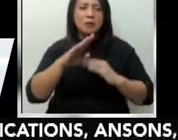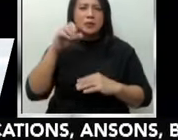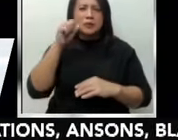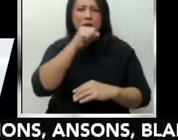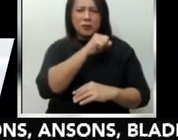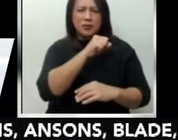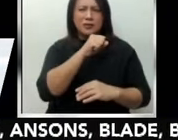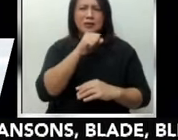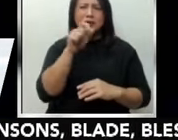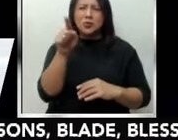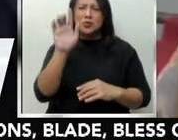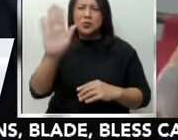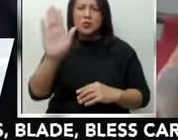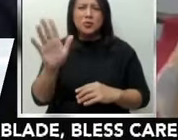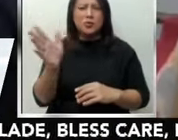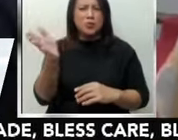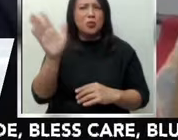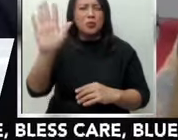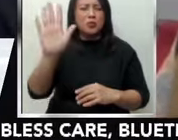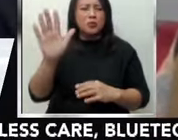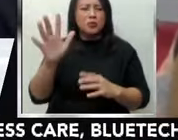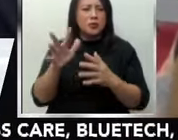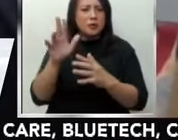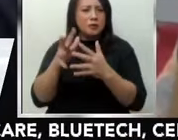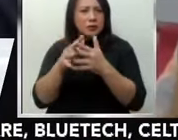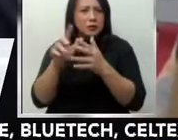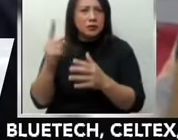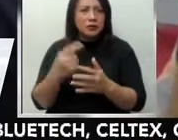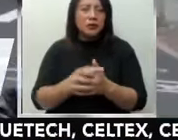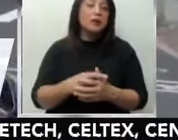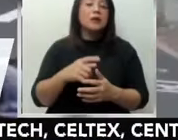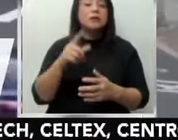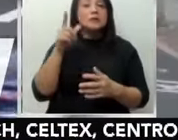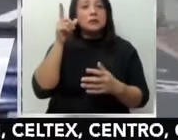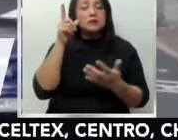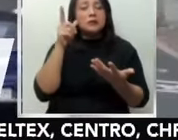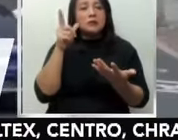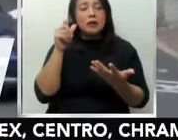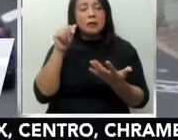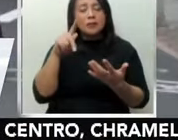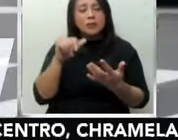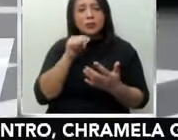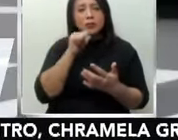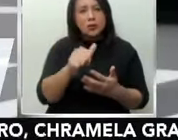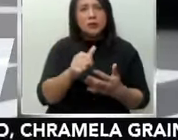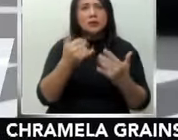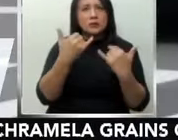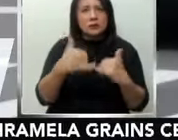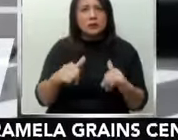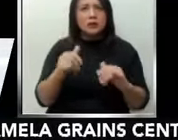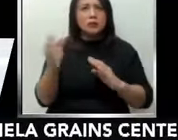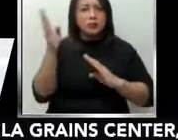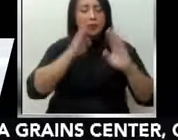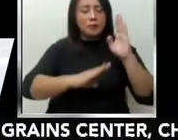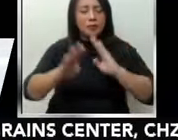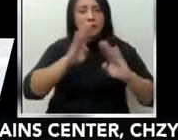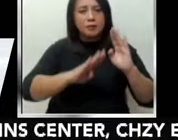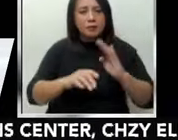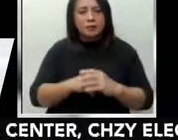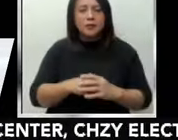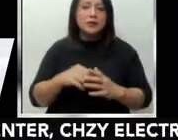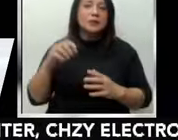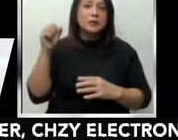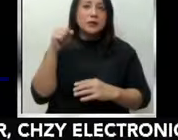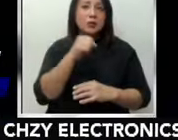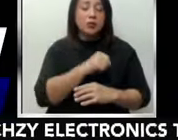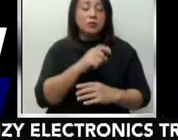ni Senate President Mig Zubiri gustuhin natin o hindi madadamay tayo sakaling magkagulo sa Taiwan kung nagkagulo doon sa region na iyan sa part